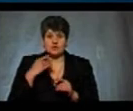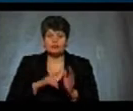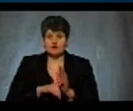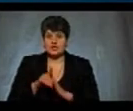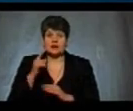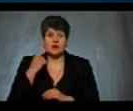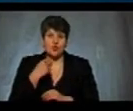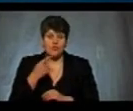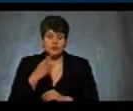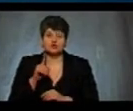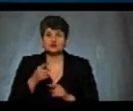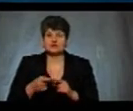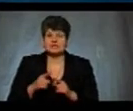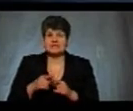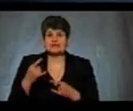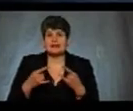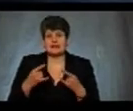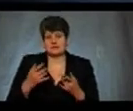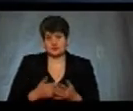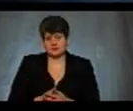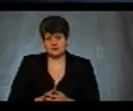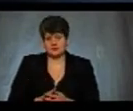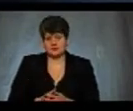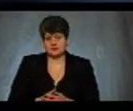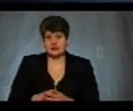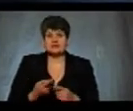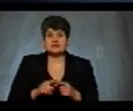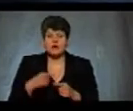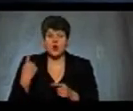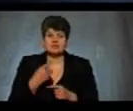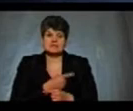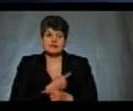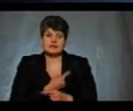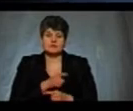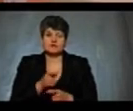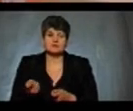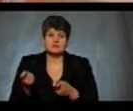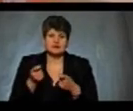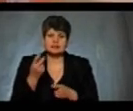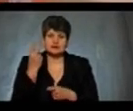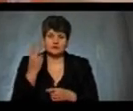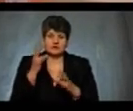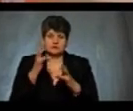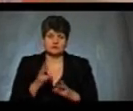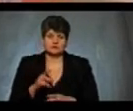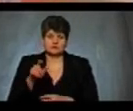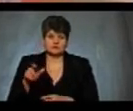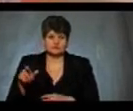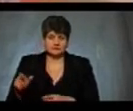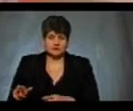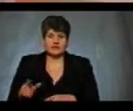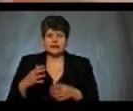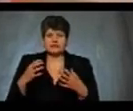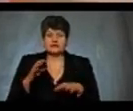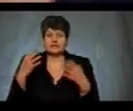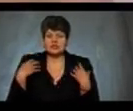що це ніби телевізор. Це обласна університетська лікарня. Сюди доправили двоє травмованих. Начальник слідчого